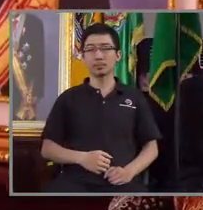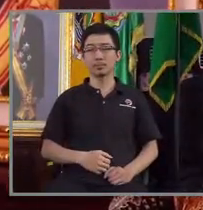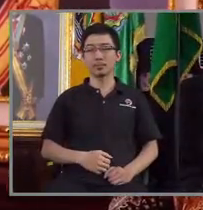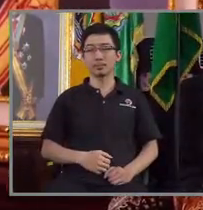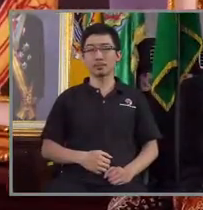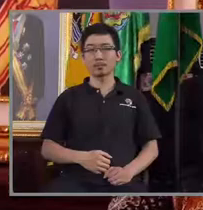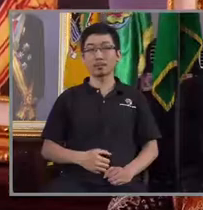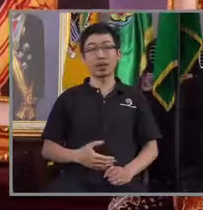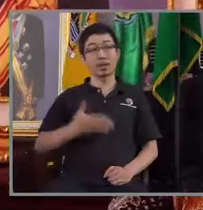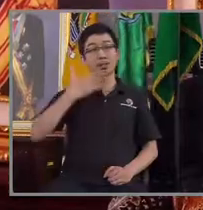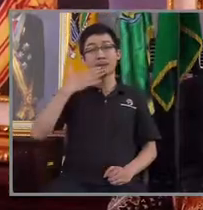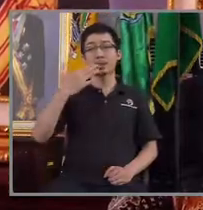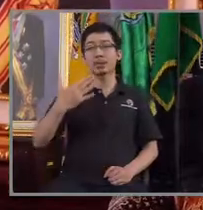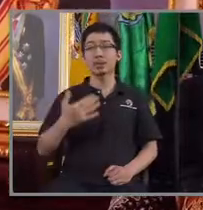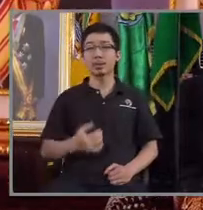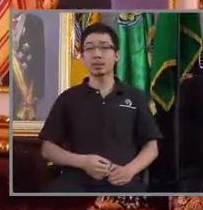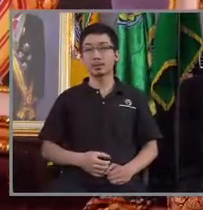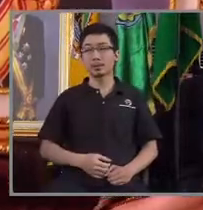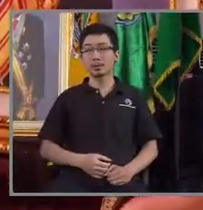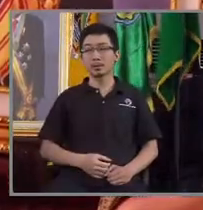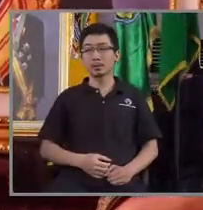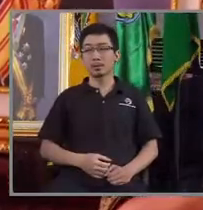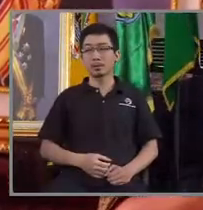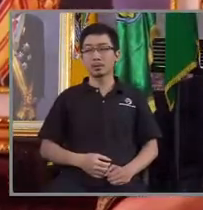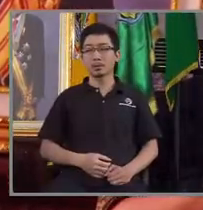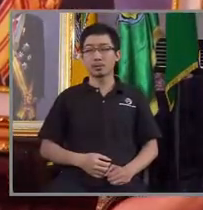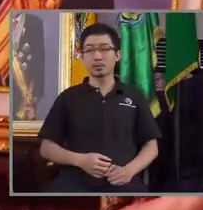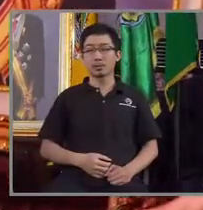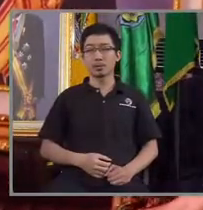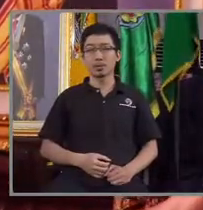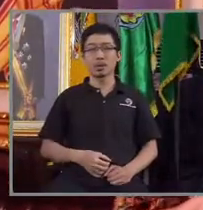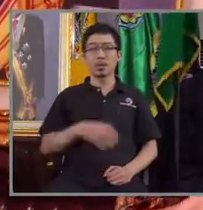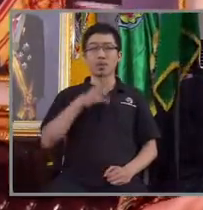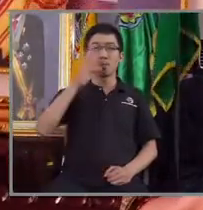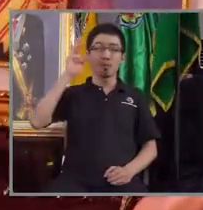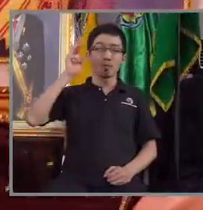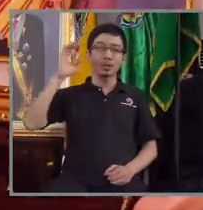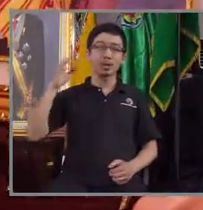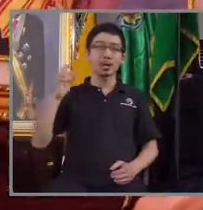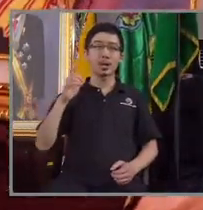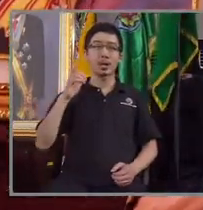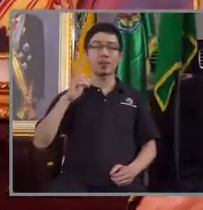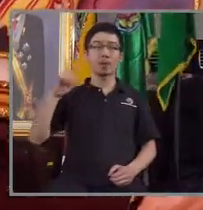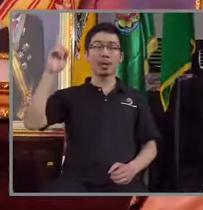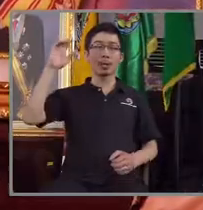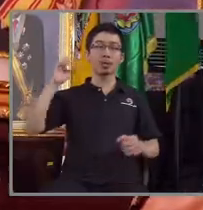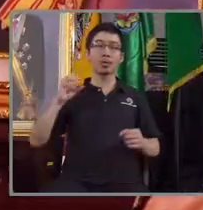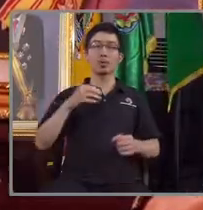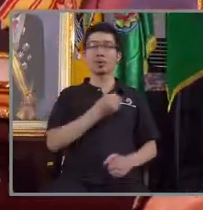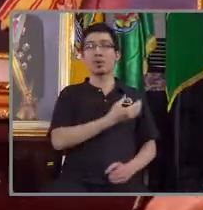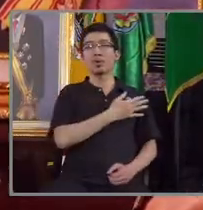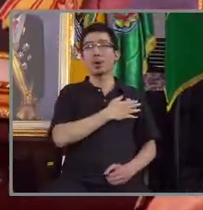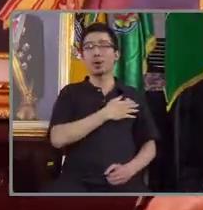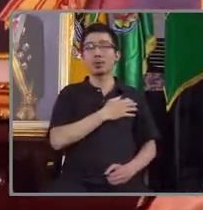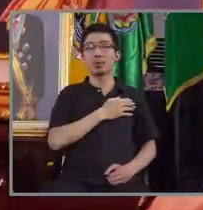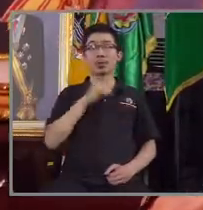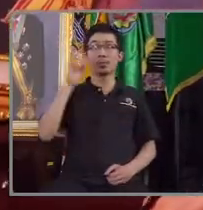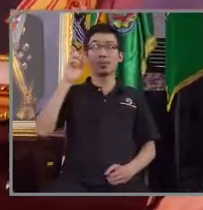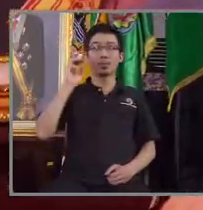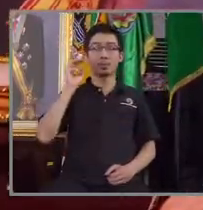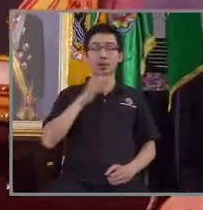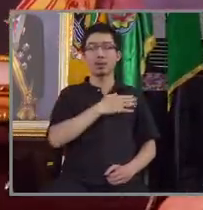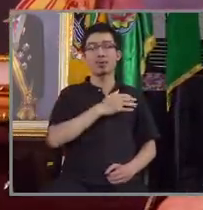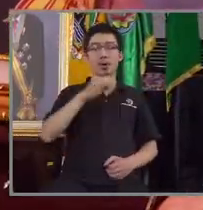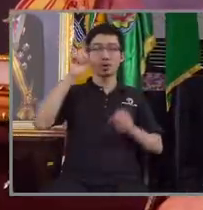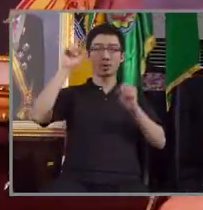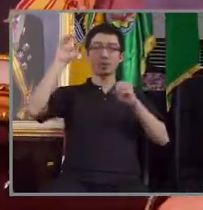teknis Sekian dan terima kasih W billahitaufiq walhidayah wassalamualaikum warahmatullahi wabarakatuh Waalaikumsalam warahmatullahi